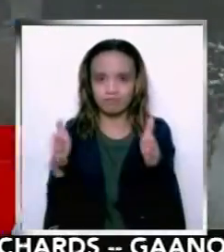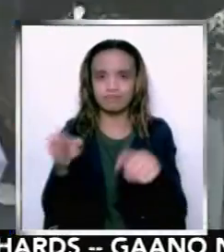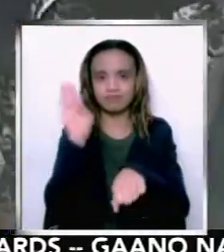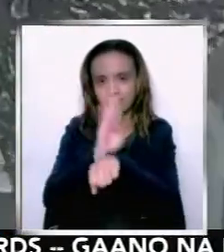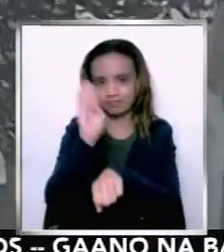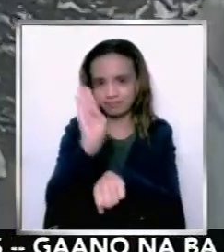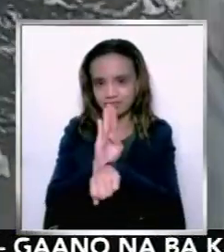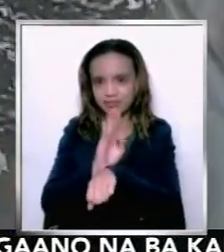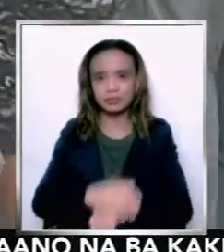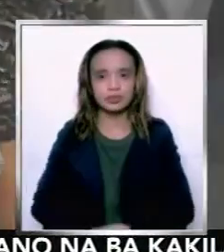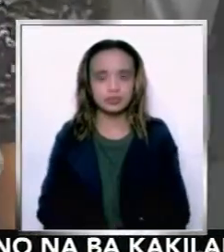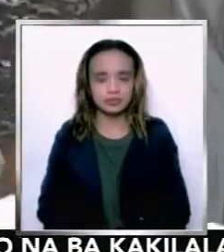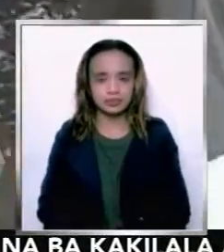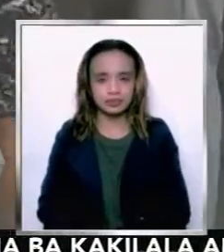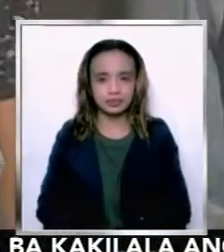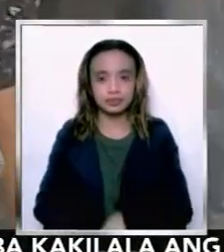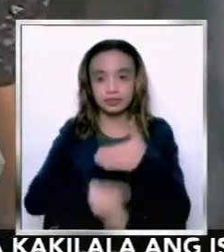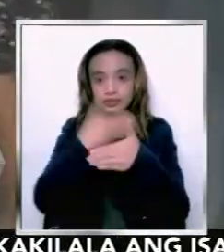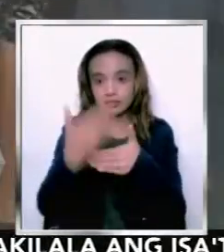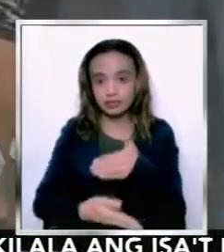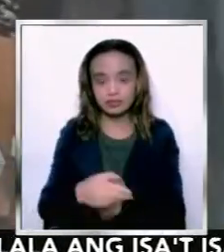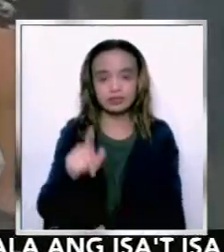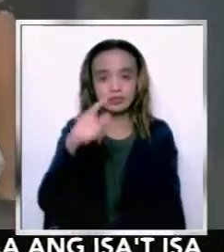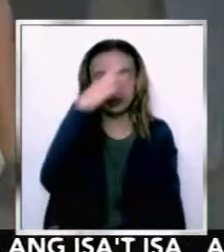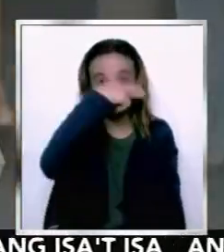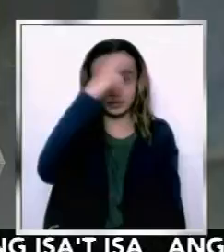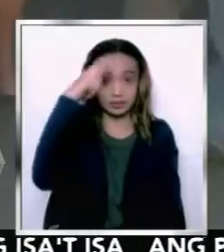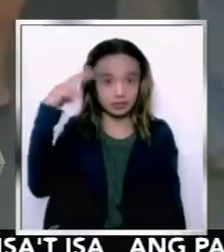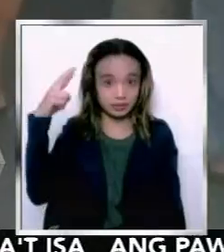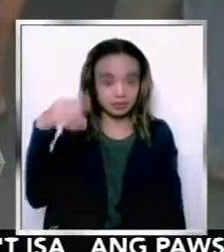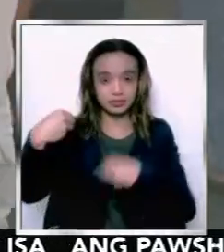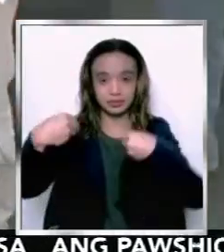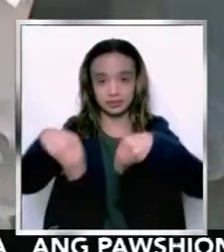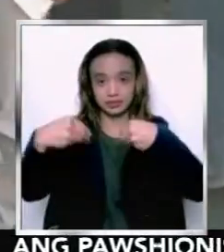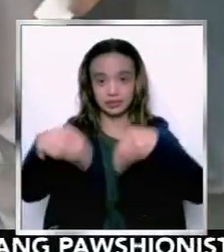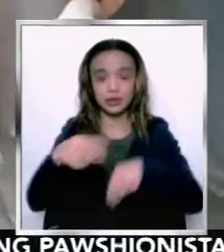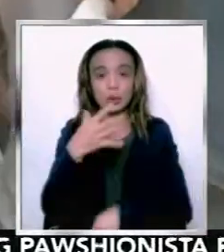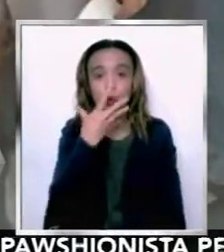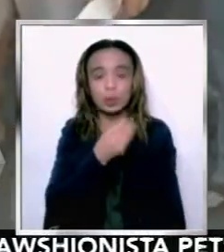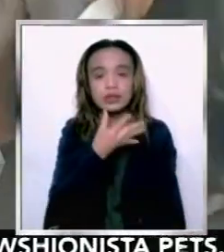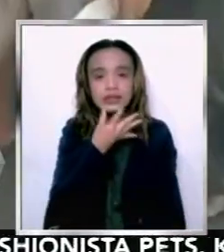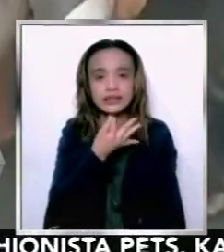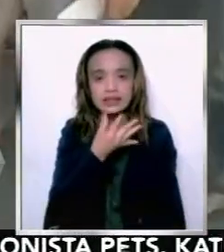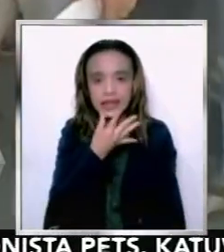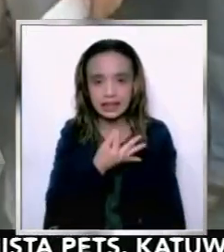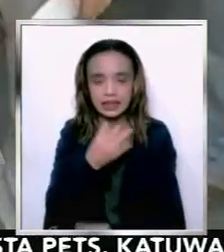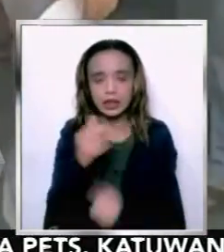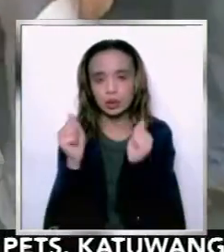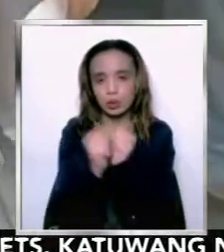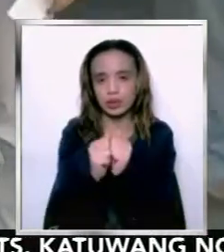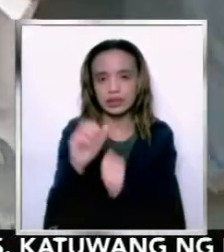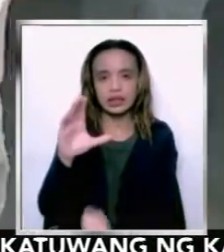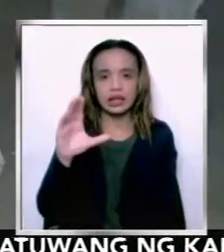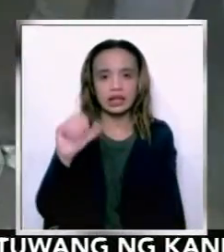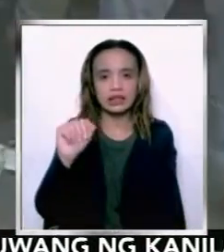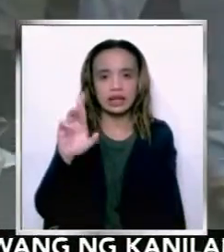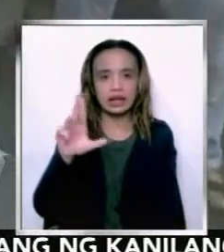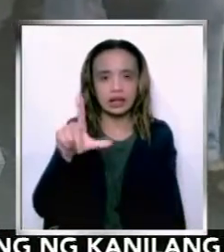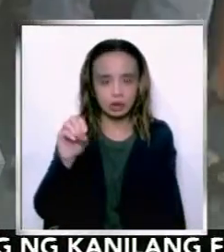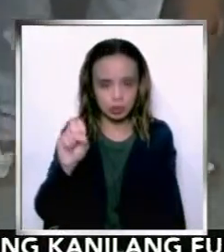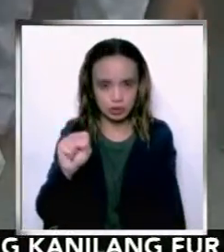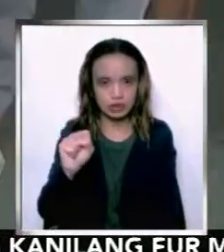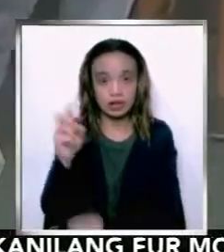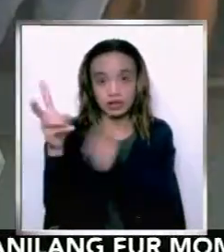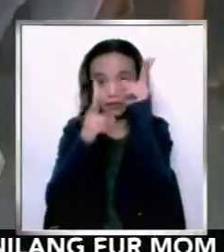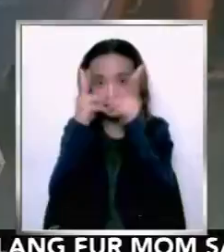Nagpunta sa Changge Market sa Taytay si Presidential Candidate Faisal Mangondato at katandem na si Carlos Serapio. Binisita rin nila ang Muslim community